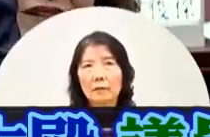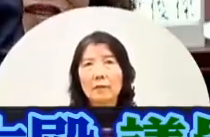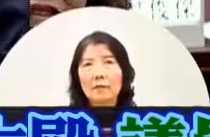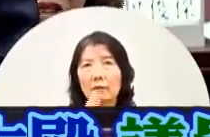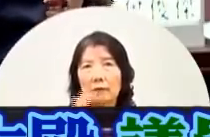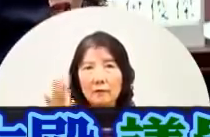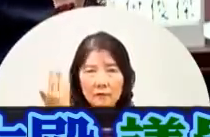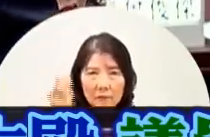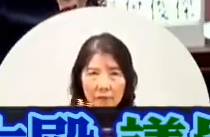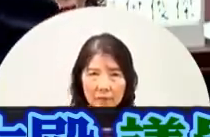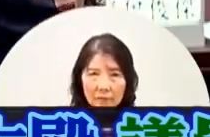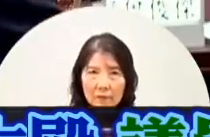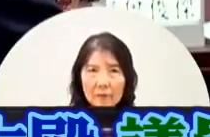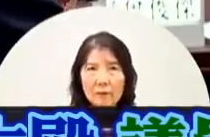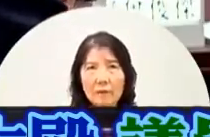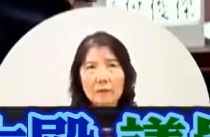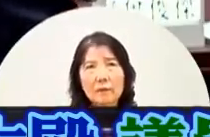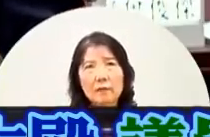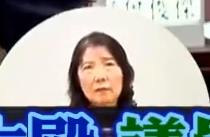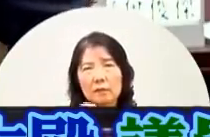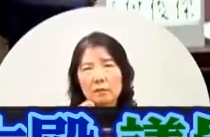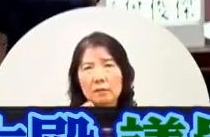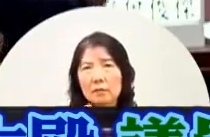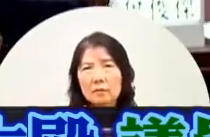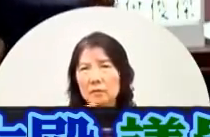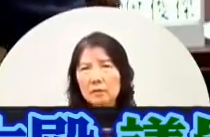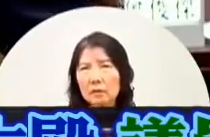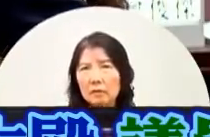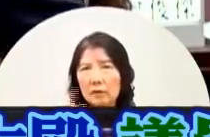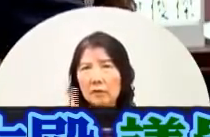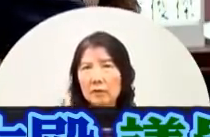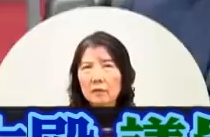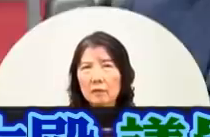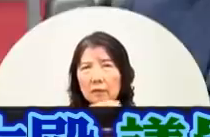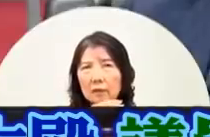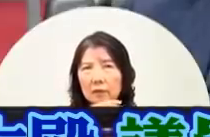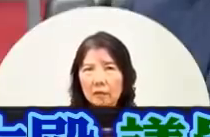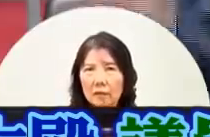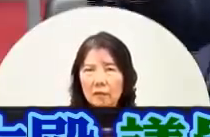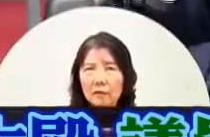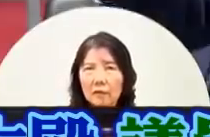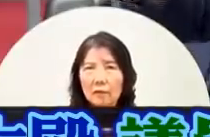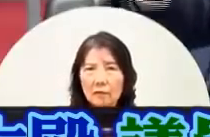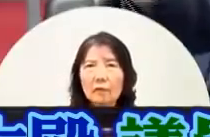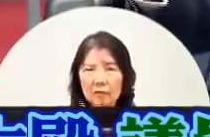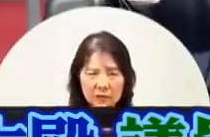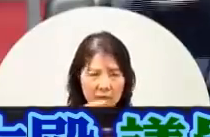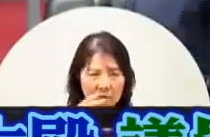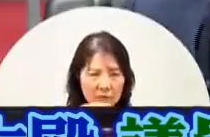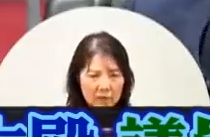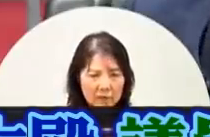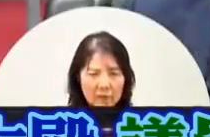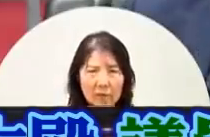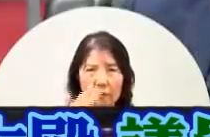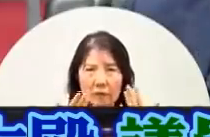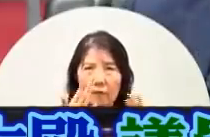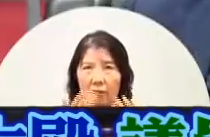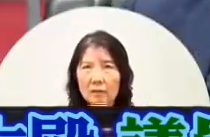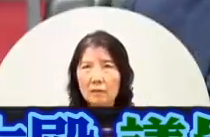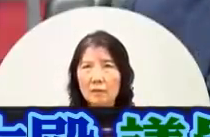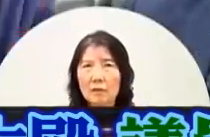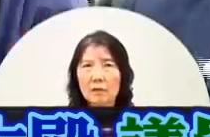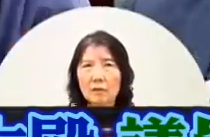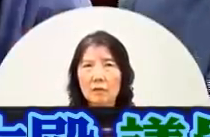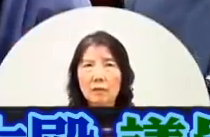询都跟你讲，为什么你就是不愿意回答？法律规范很清楚，哎，就是 我们 要刁难你。 不是简单跟